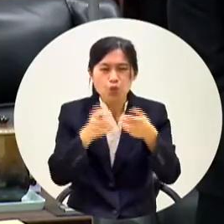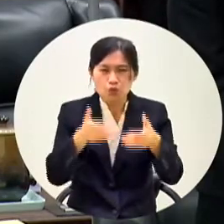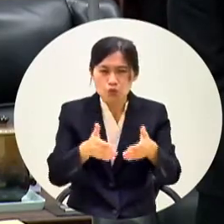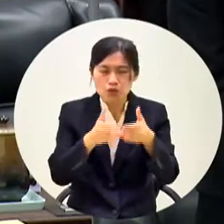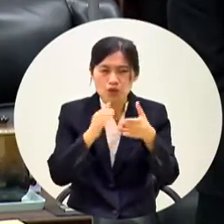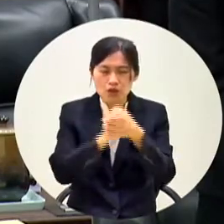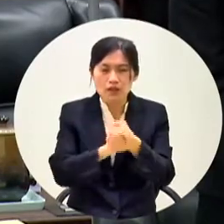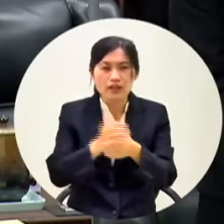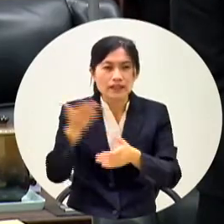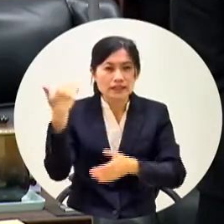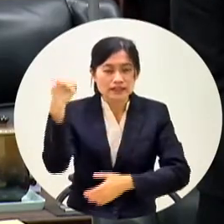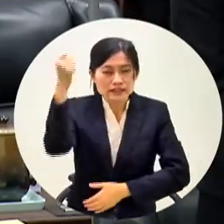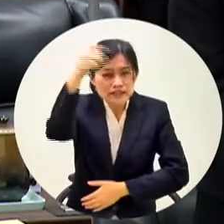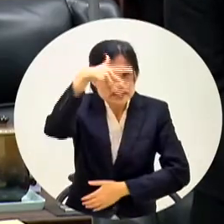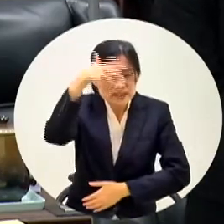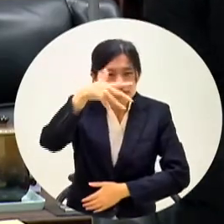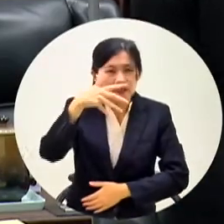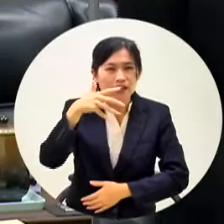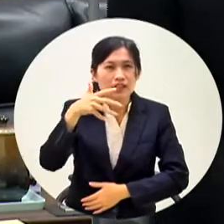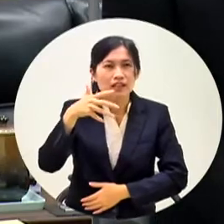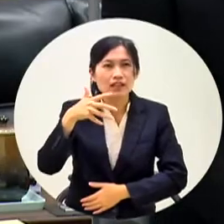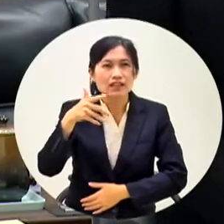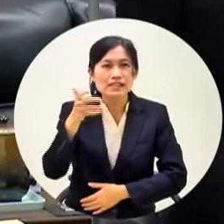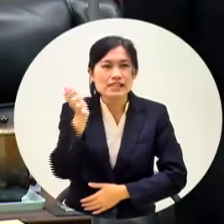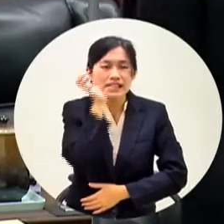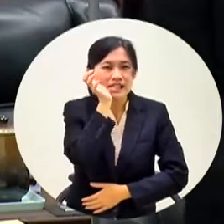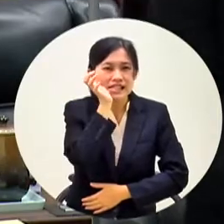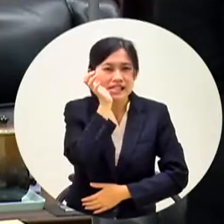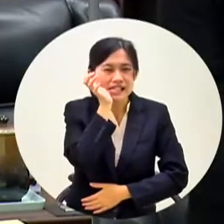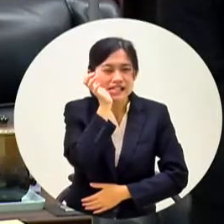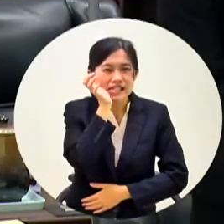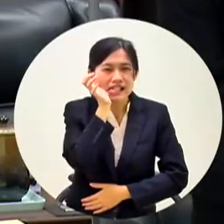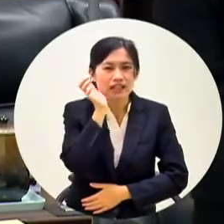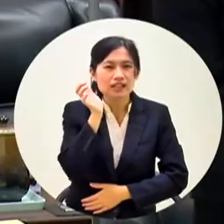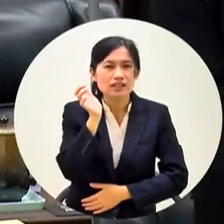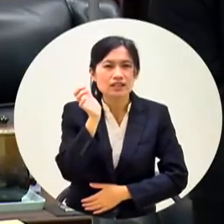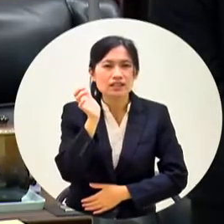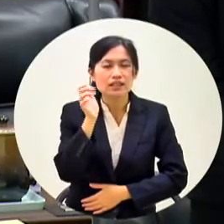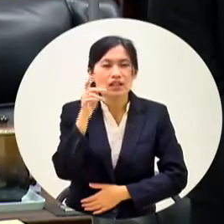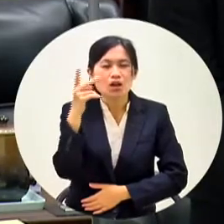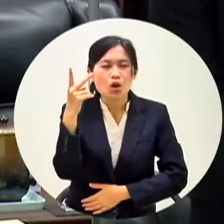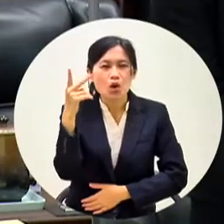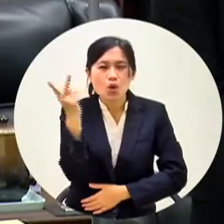政府所接触的台湾是在印太战略里面一个重要一环，或者是拜